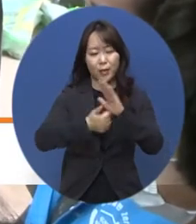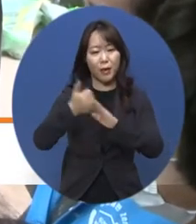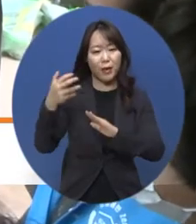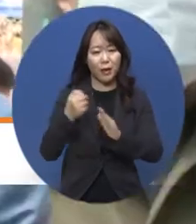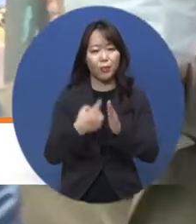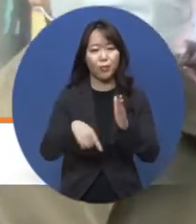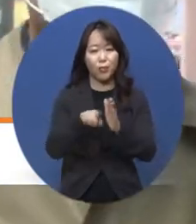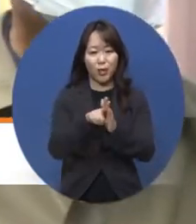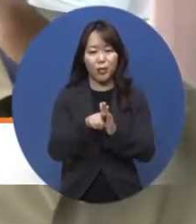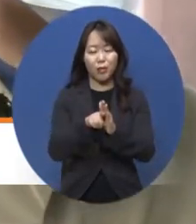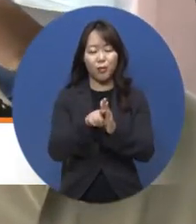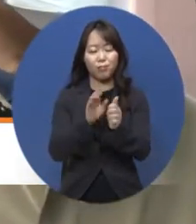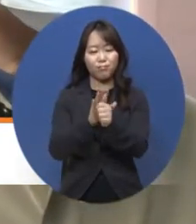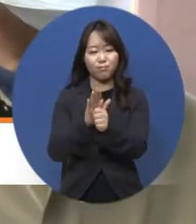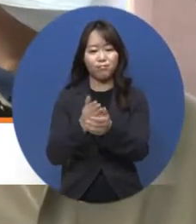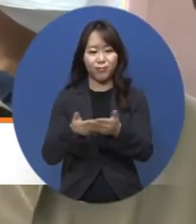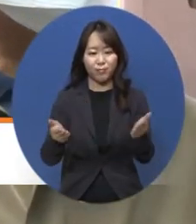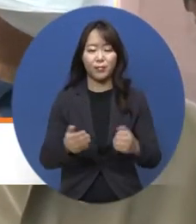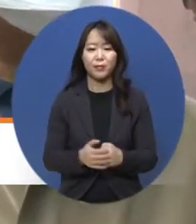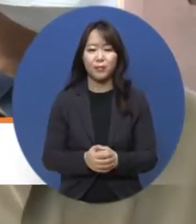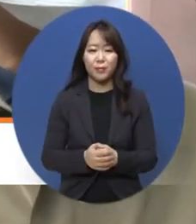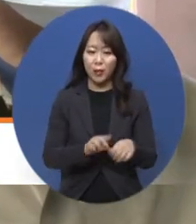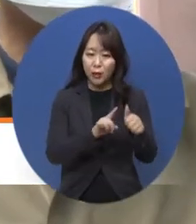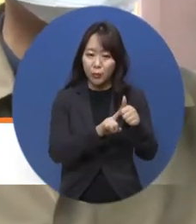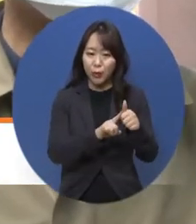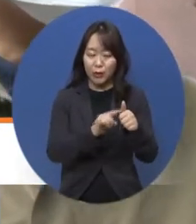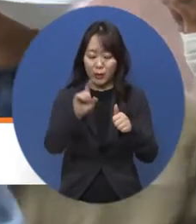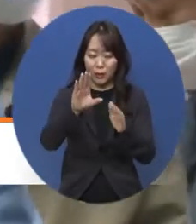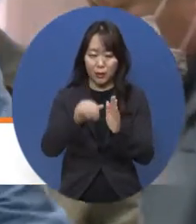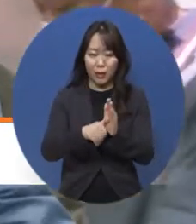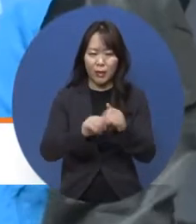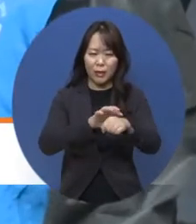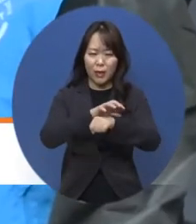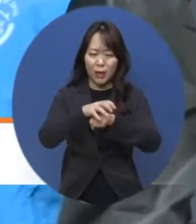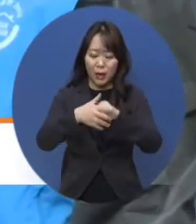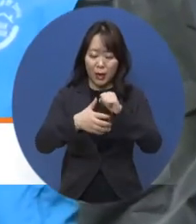갖도록 격려했습니다. 김 지사는 이 자리에서